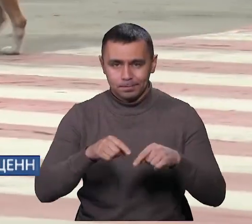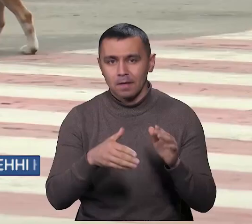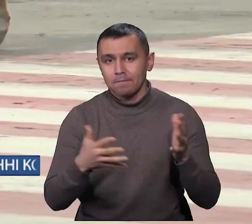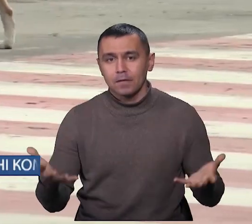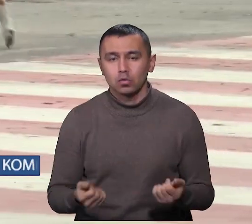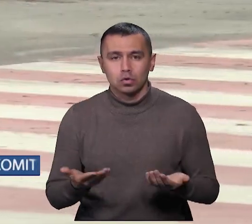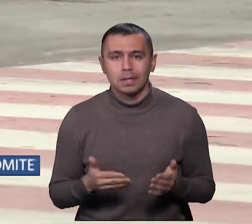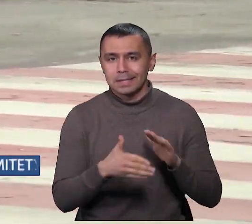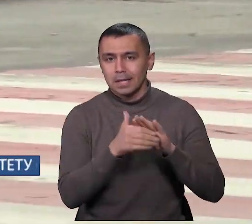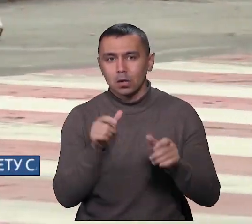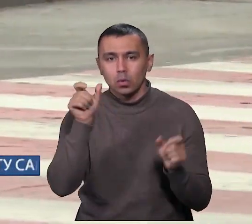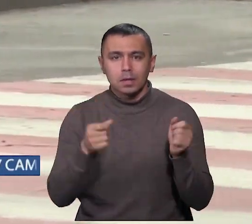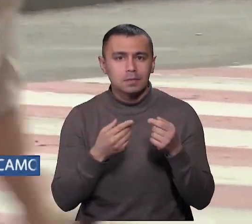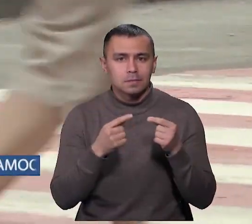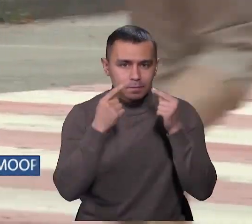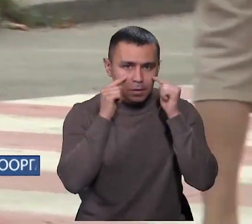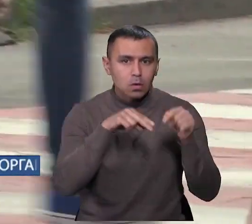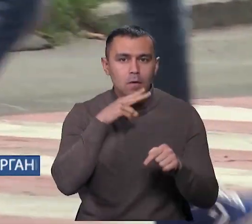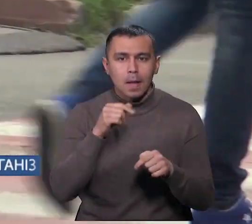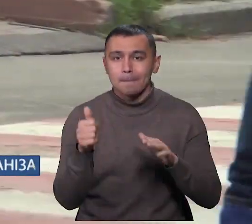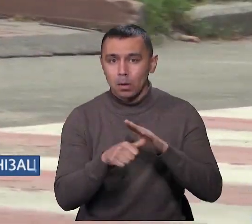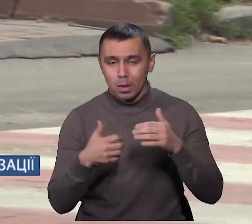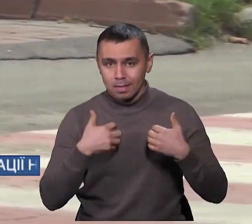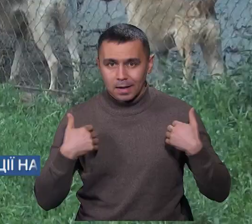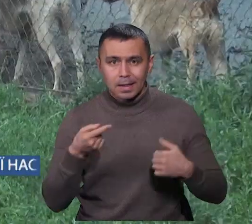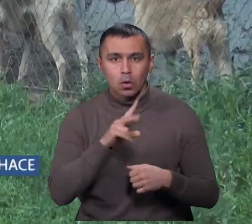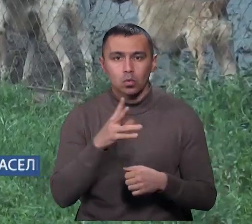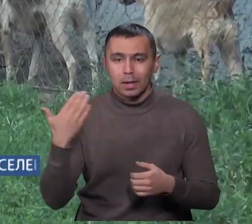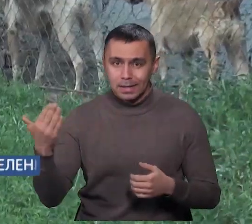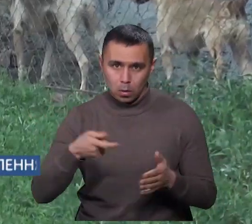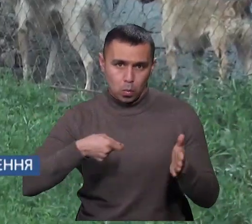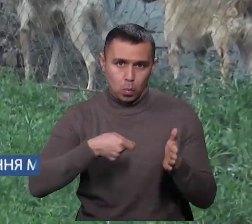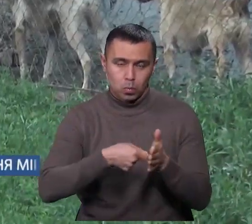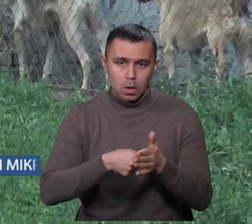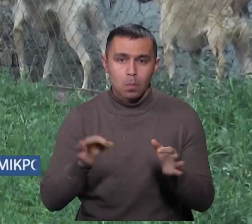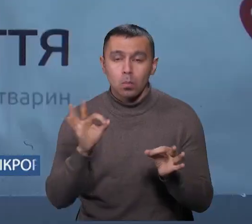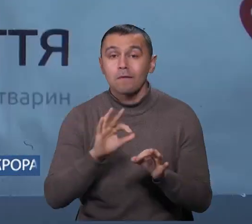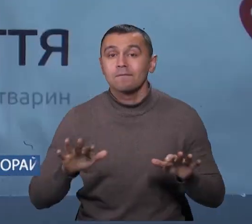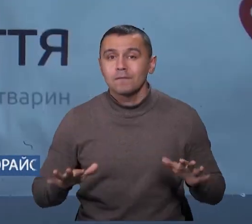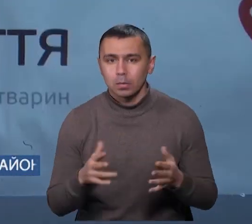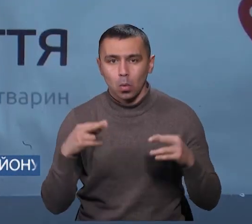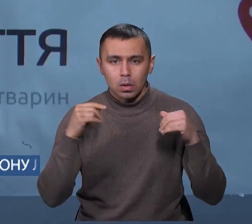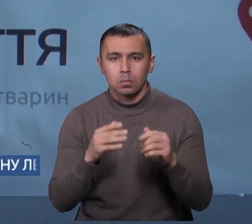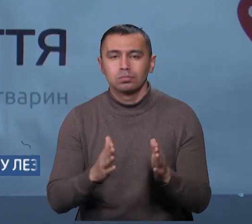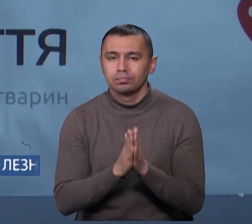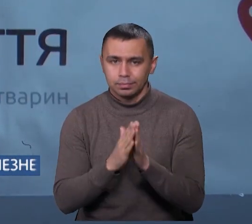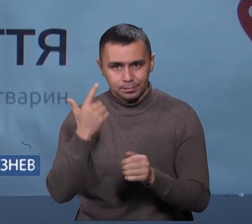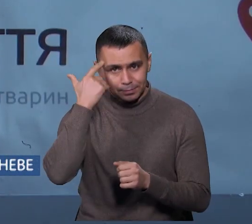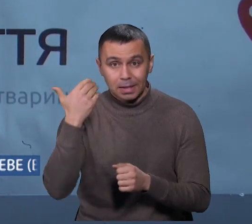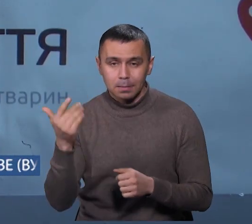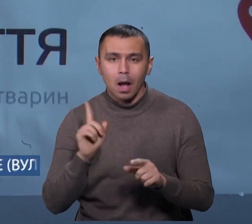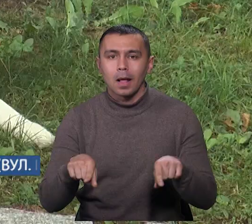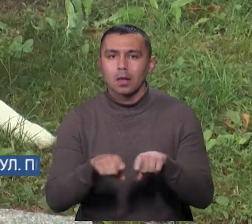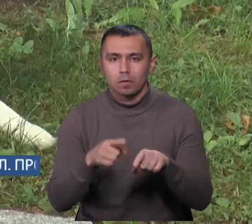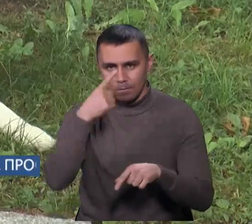закликають містян звертати увагу на безпритульних тварин та тих, хто їх годує. Про випадки отруєнь просять повідомляти їм, а